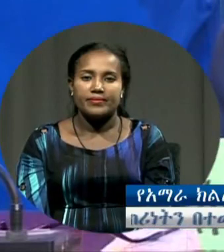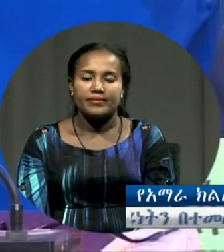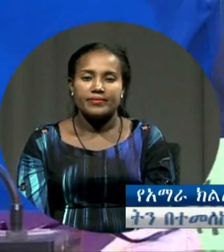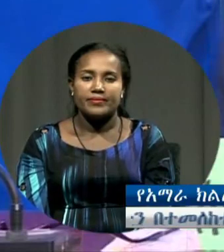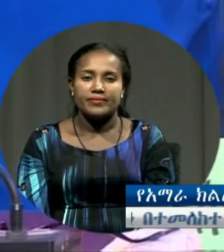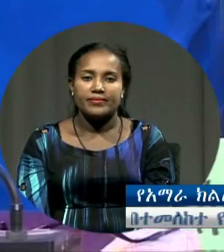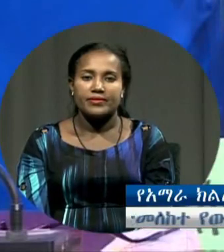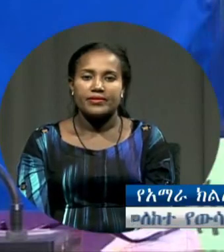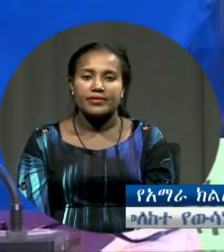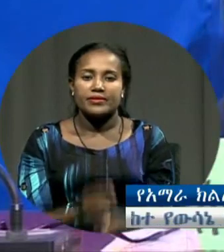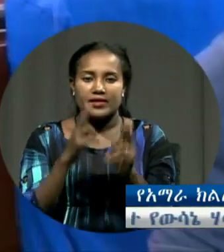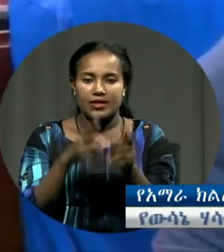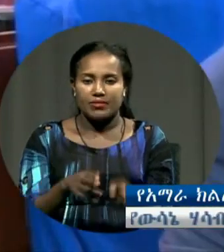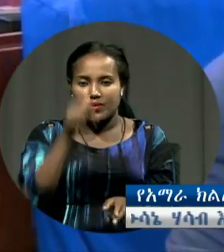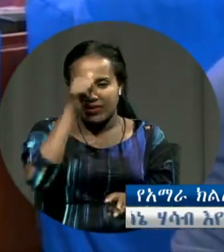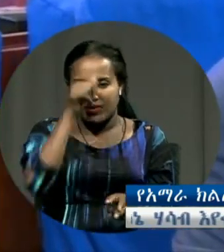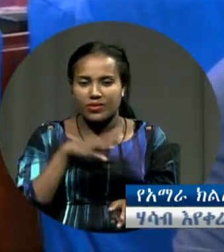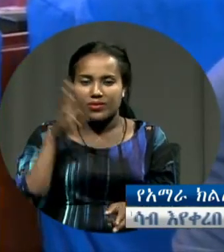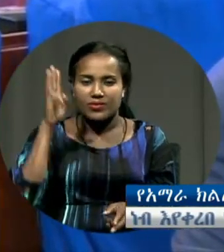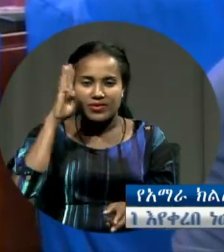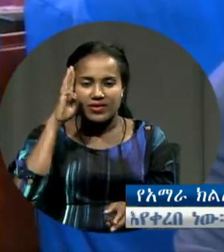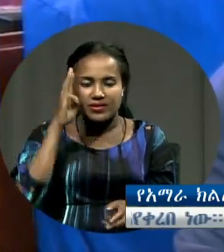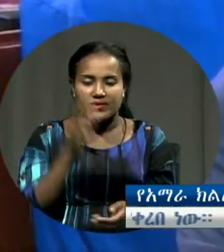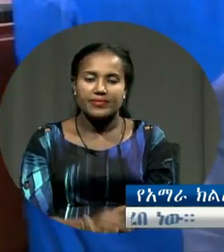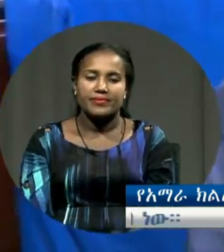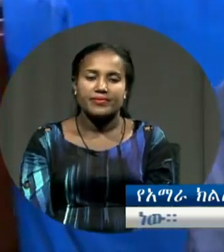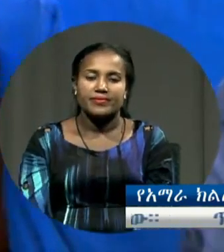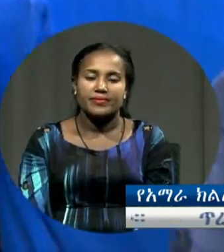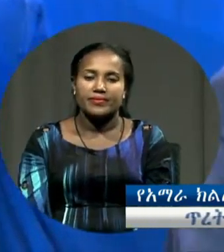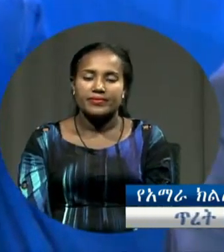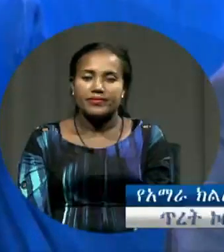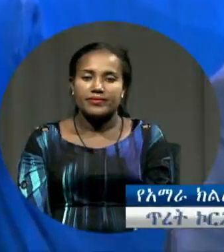አመሰግናለሁ። የተከበሩ አቶ ስለሺ ተመስገን።